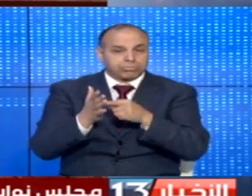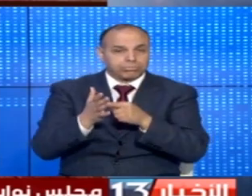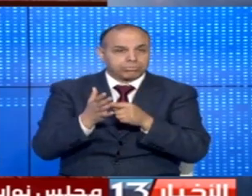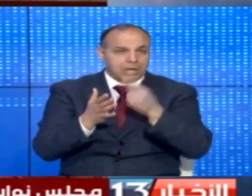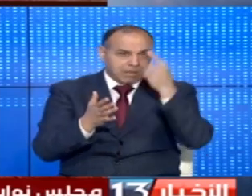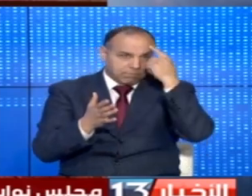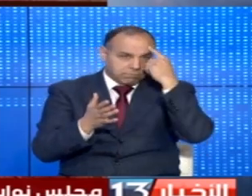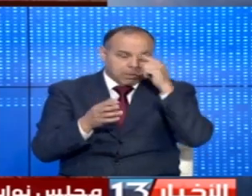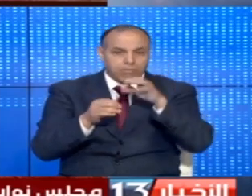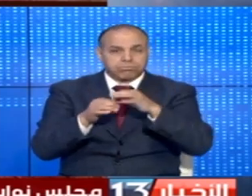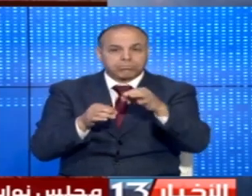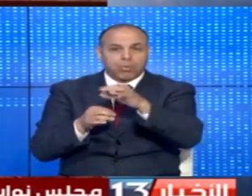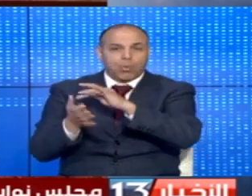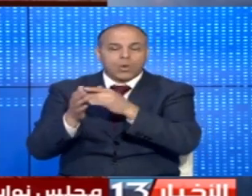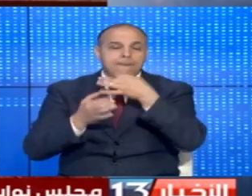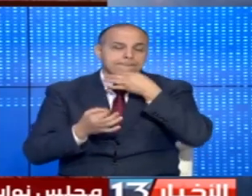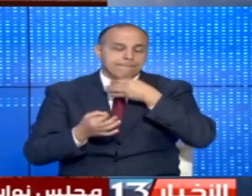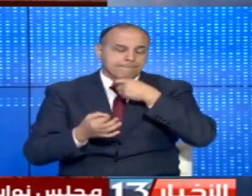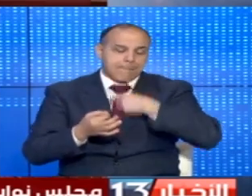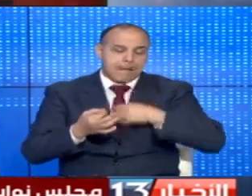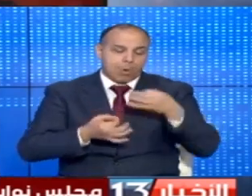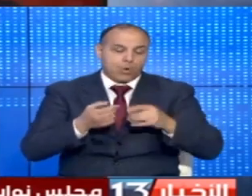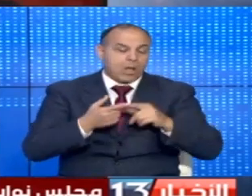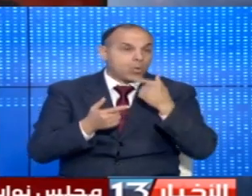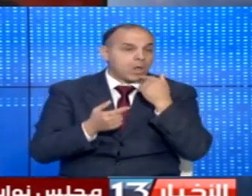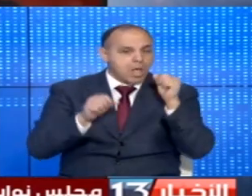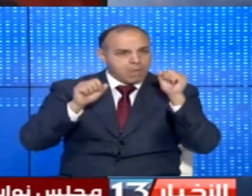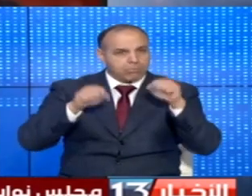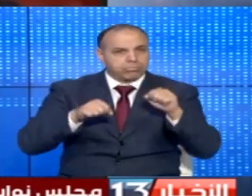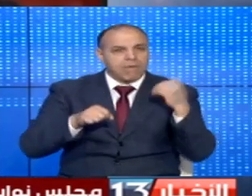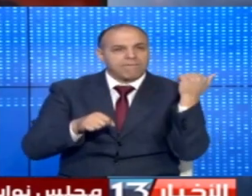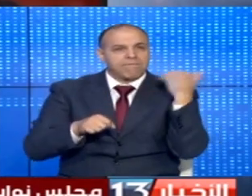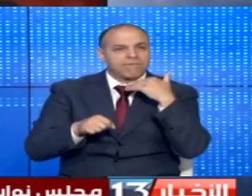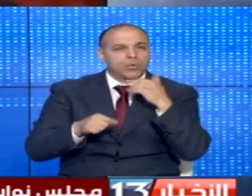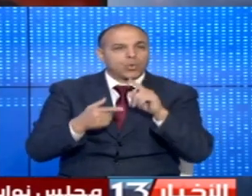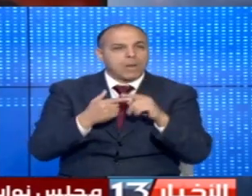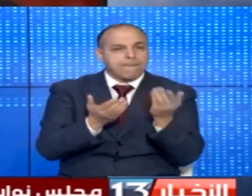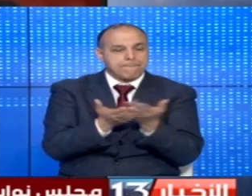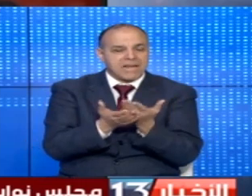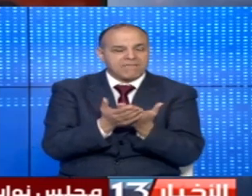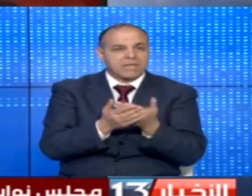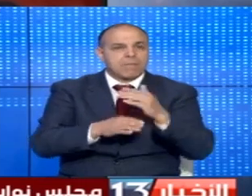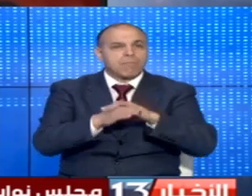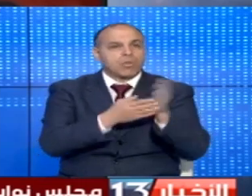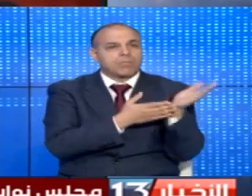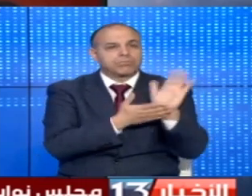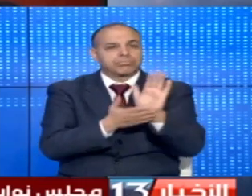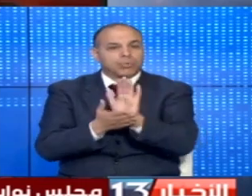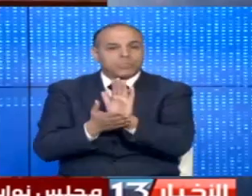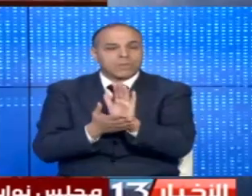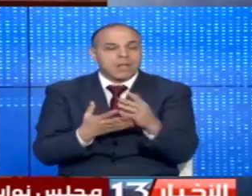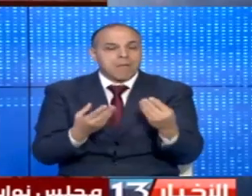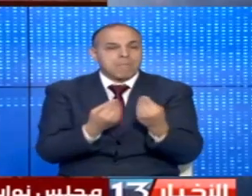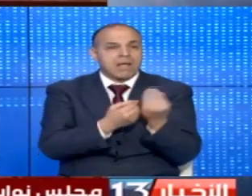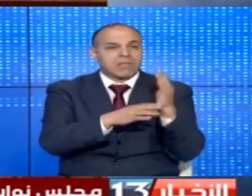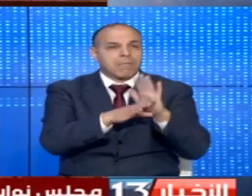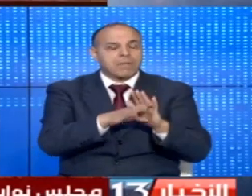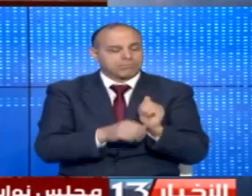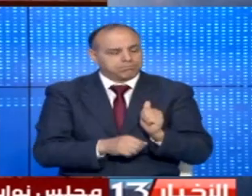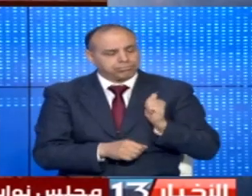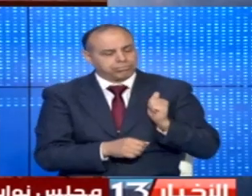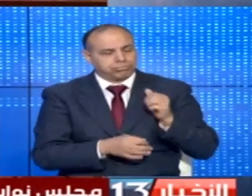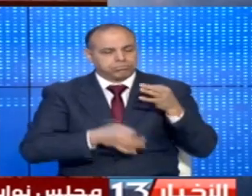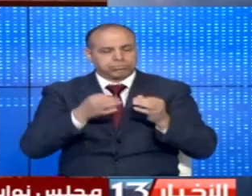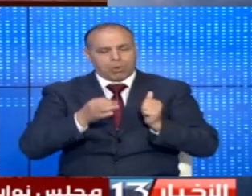التفرغ الساده القضاه بما يمكن من تسريع البدء في الملفات والقضاء المعروضه معظم ان استقلاليه